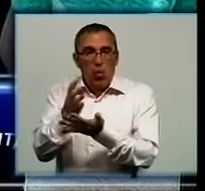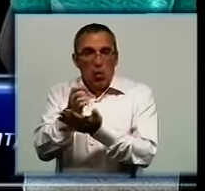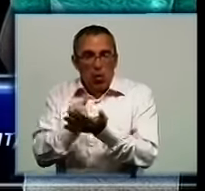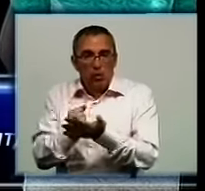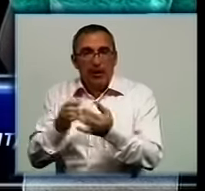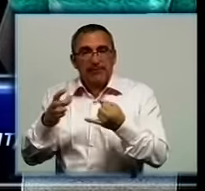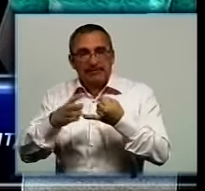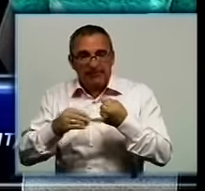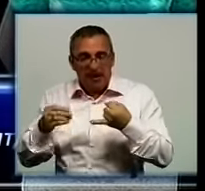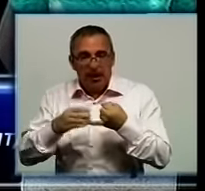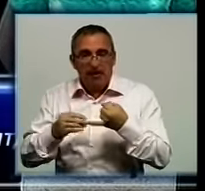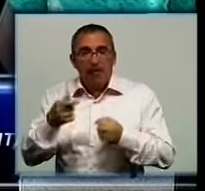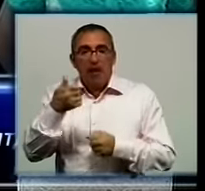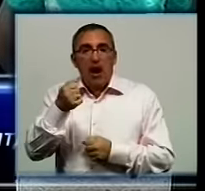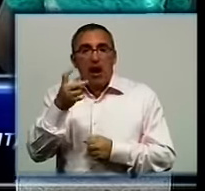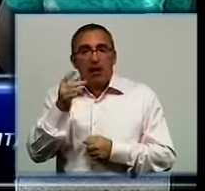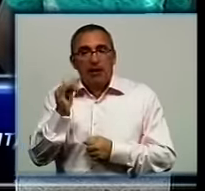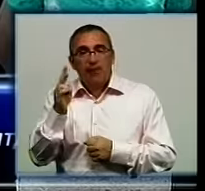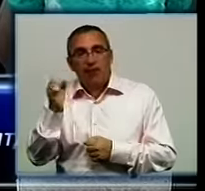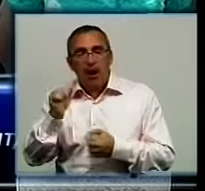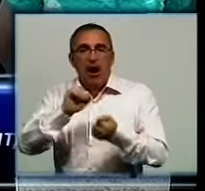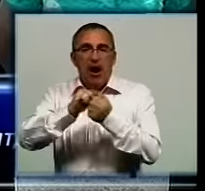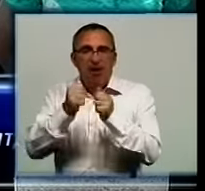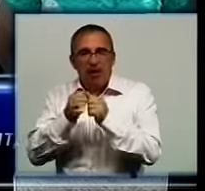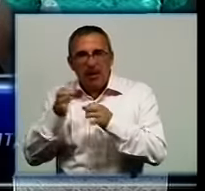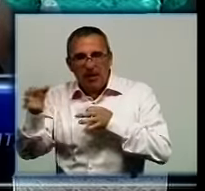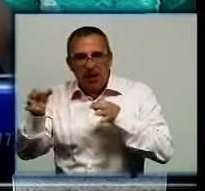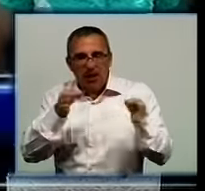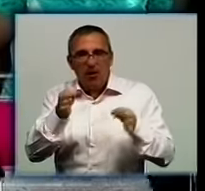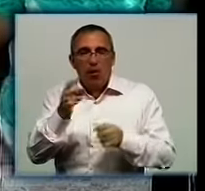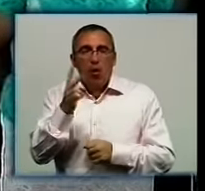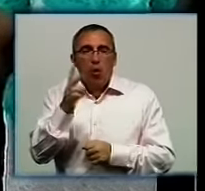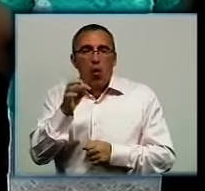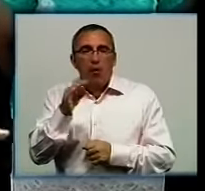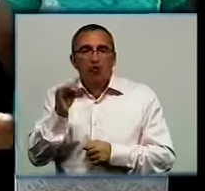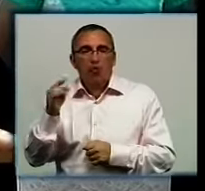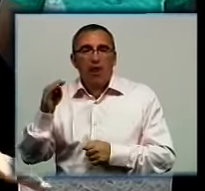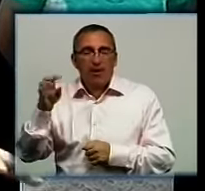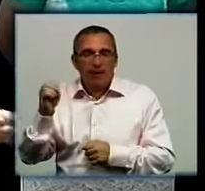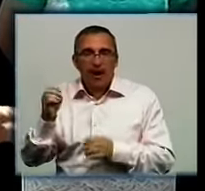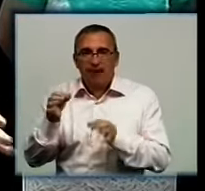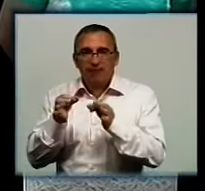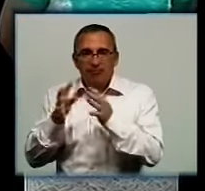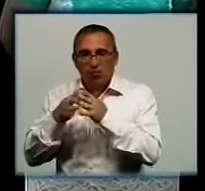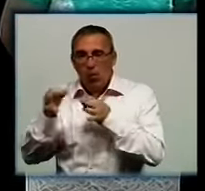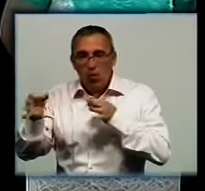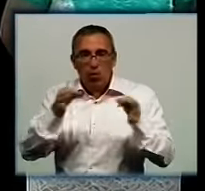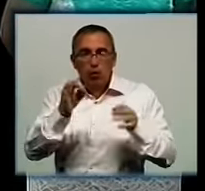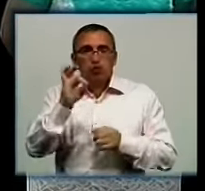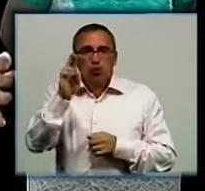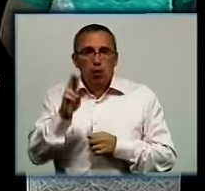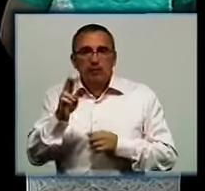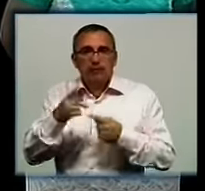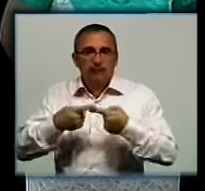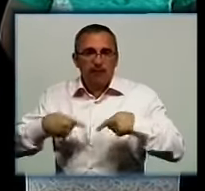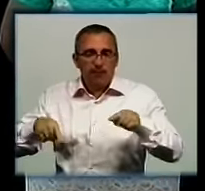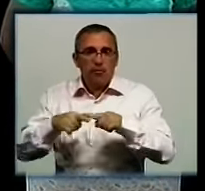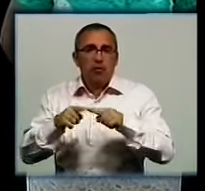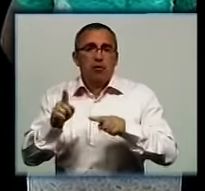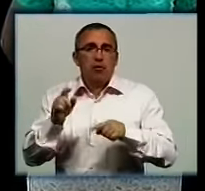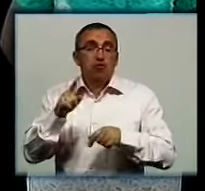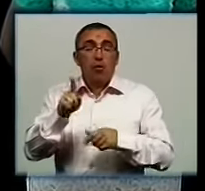ось і Ганівка, і Кам'янече, там, і Комішувати, привіт всіх цих селах, у нас соціальна сфера, ну, можна сказати,